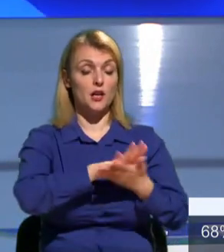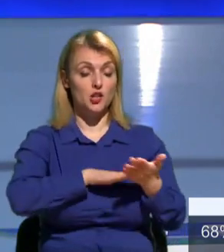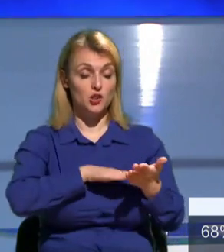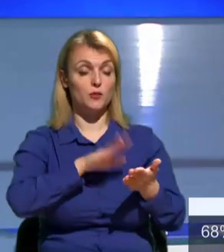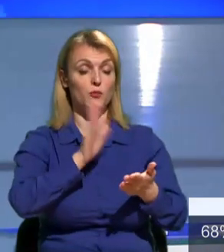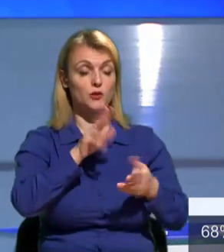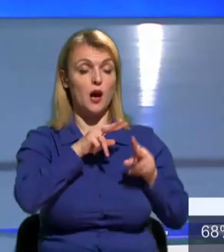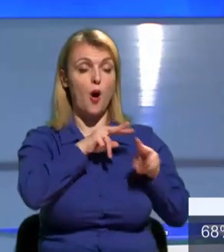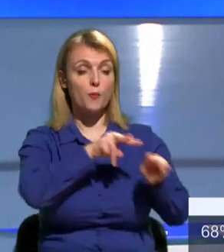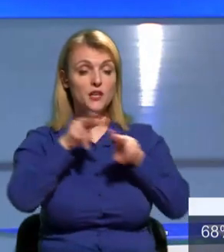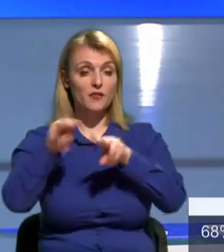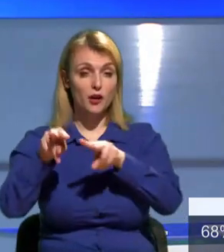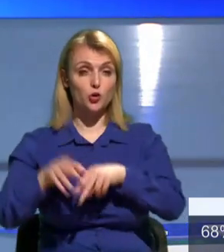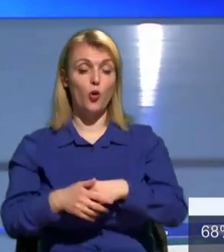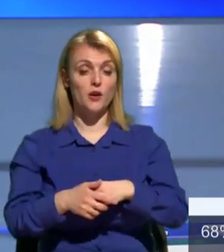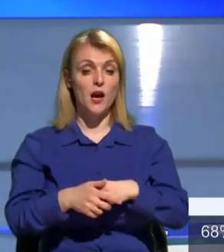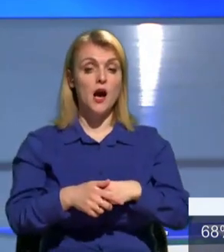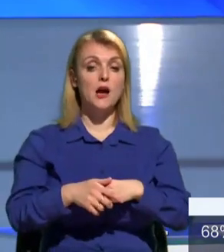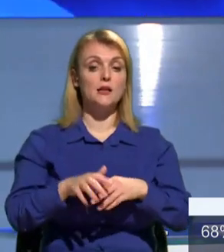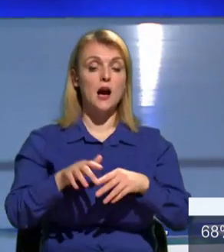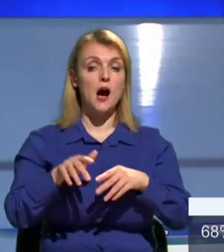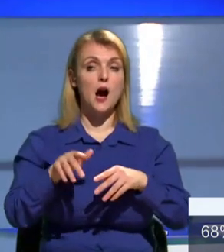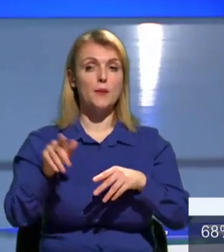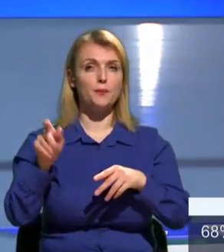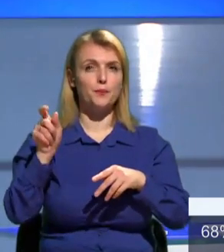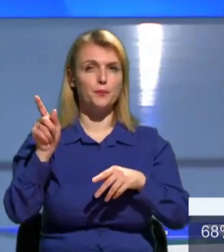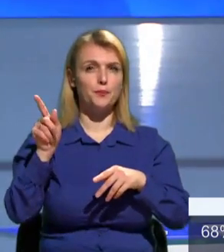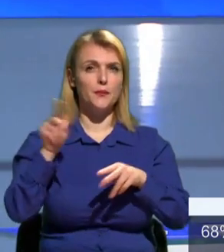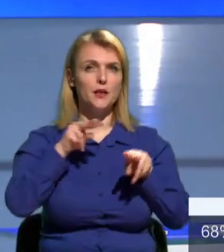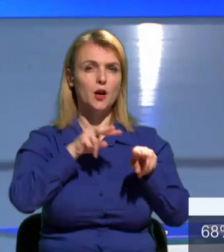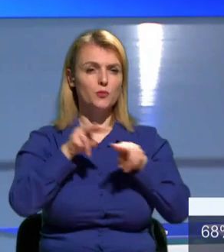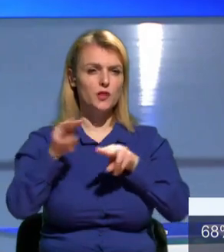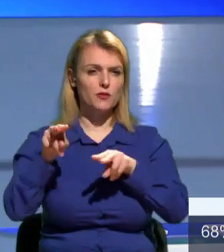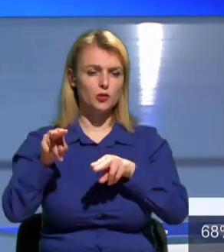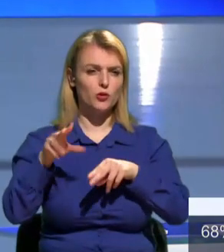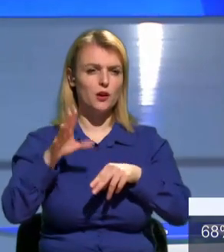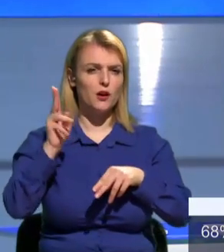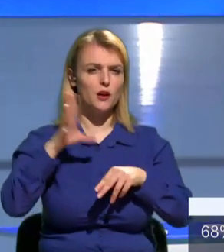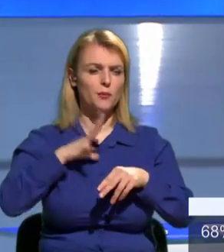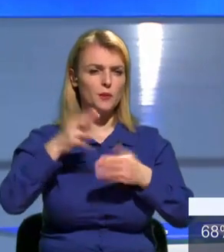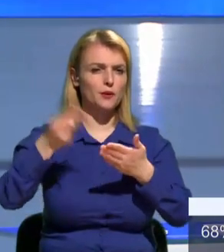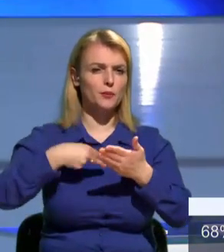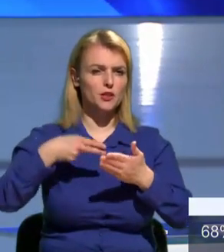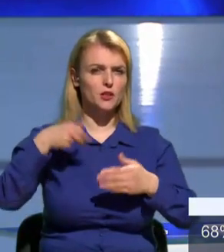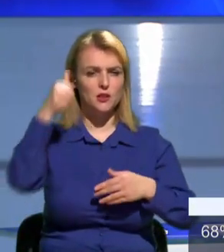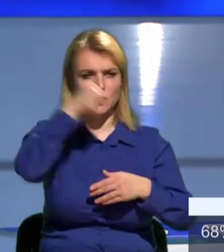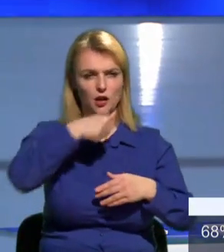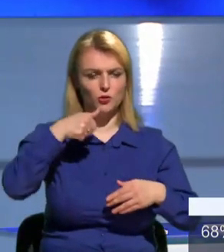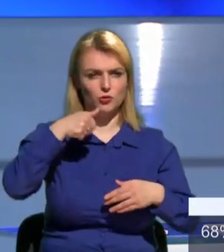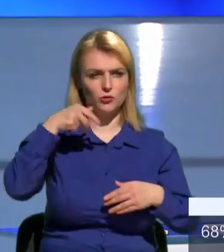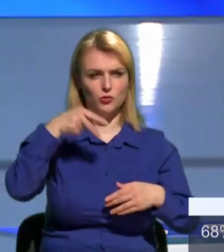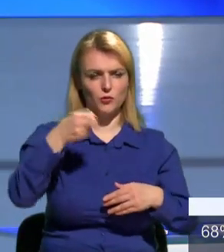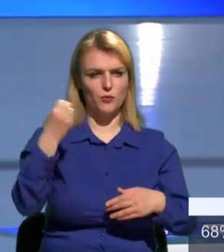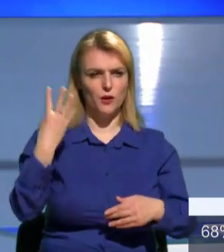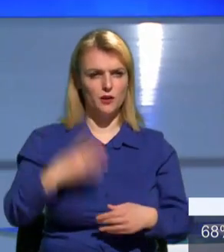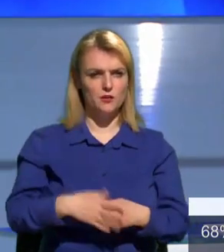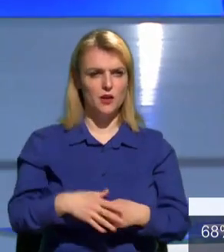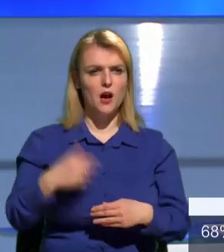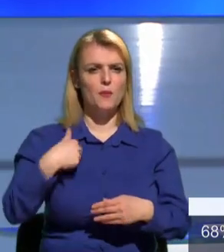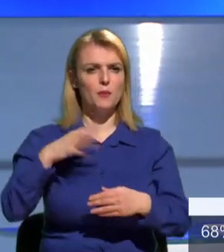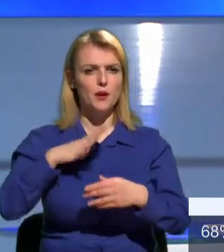în 2017 și în 2018 am primit statutul de observator. Am semnat parteneriate strategice și comerț liber